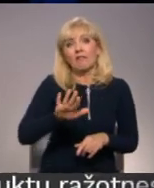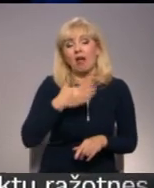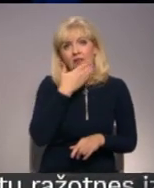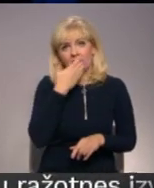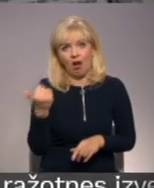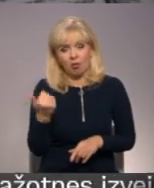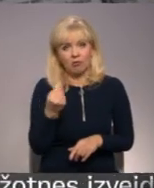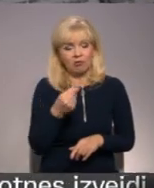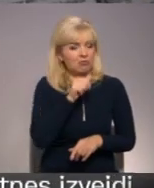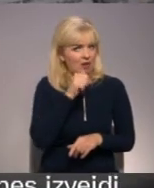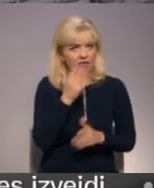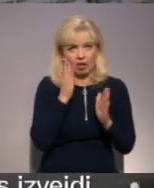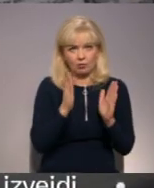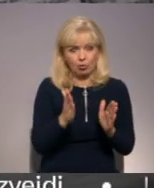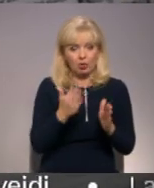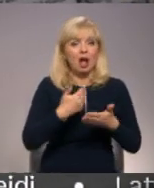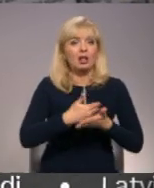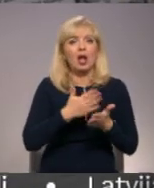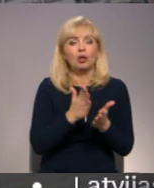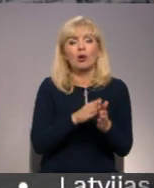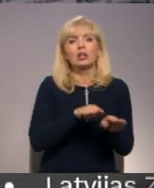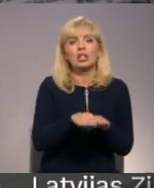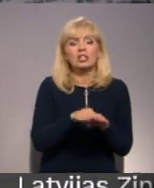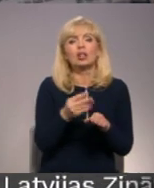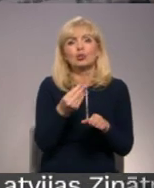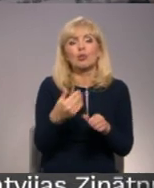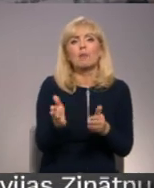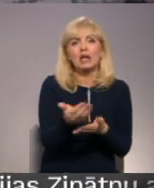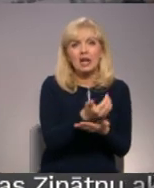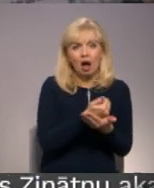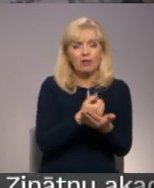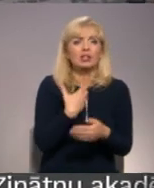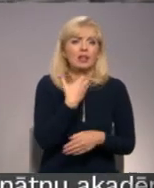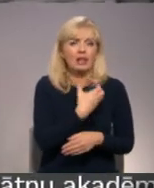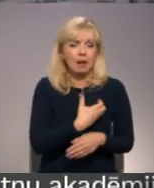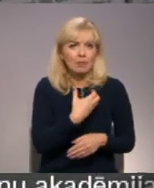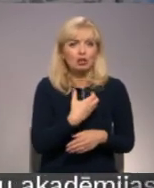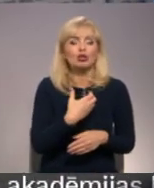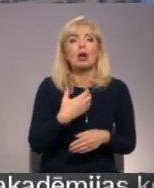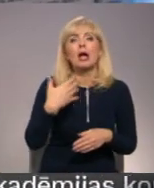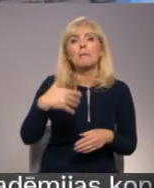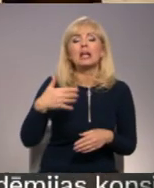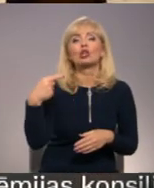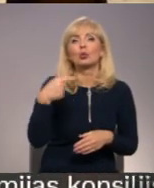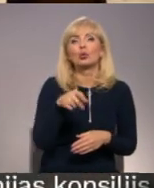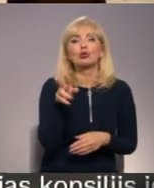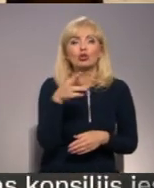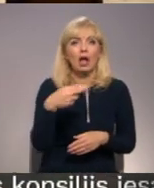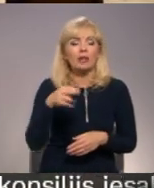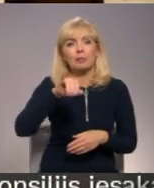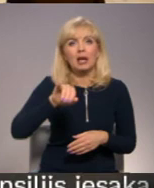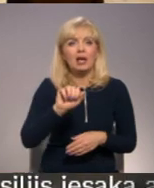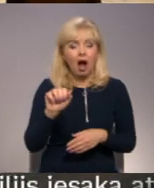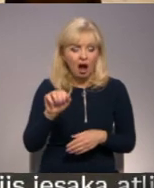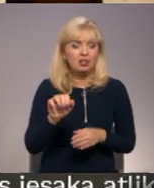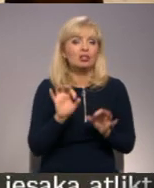Tas tā nevarētu būt. Šobrīd jau lielākā daļa vajadzīgās summas savāktu, bet vēl nepieciešama aptuveni 20 tūkstoši eiro. Jānis neslēp,